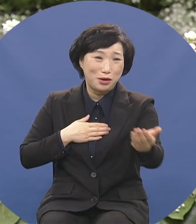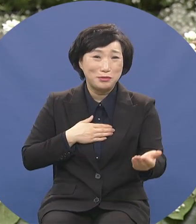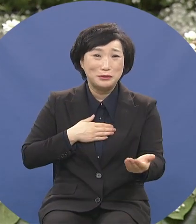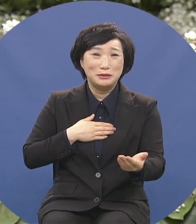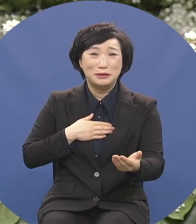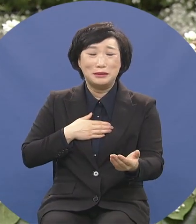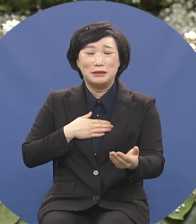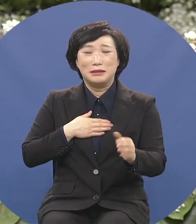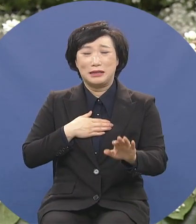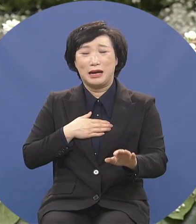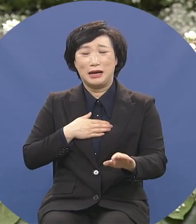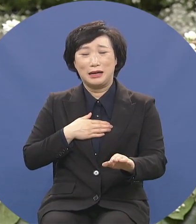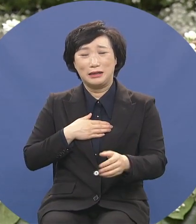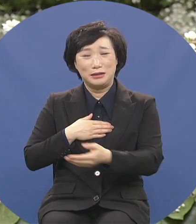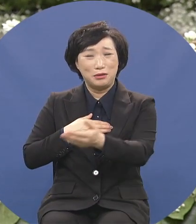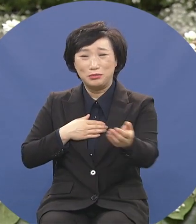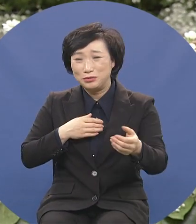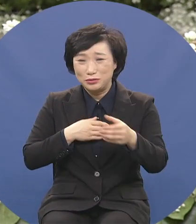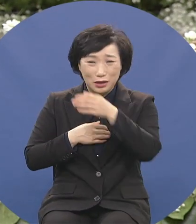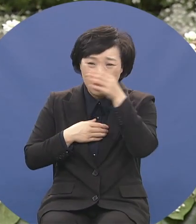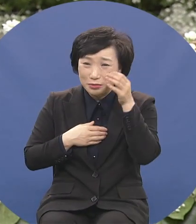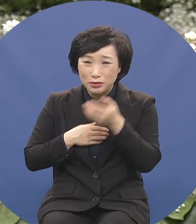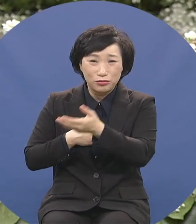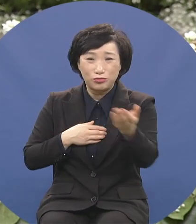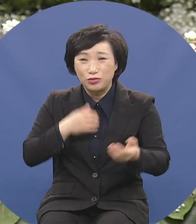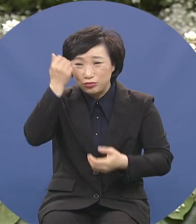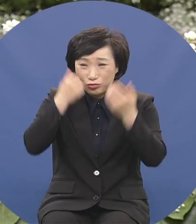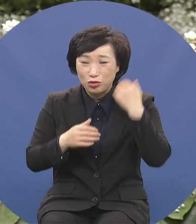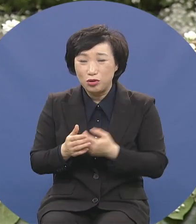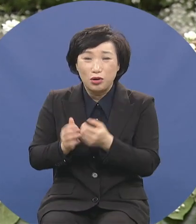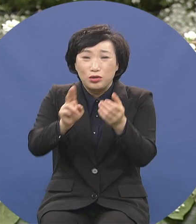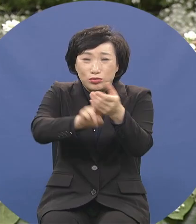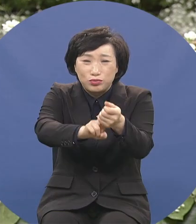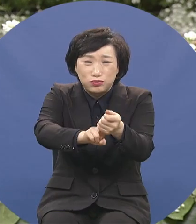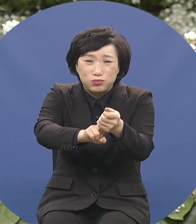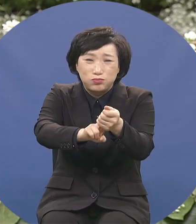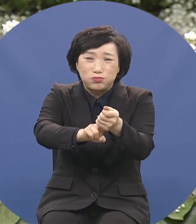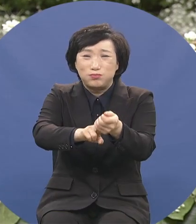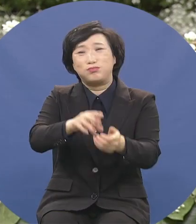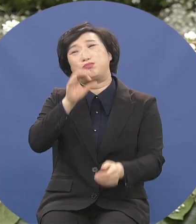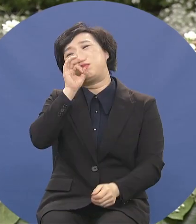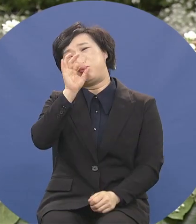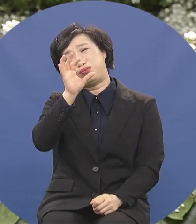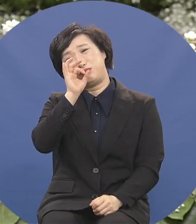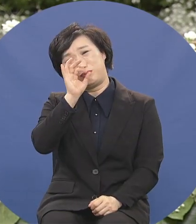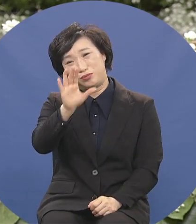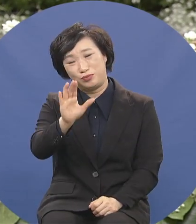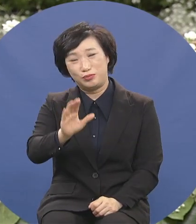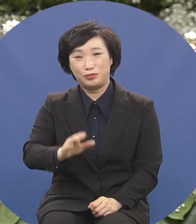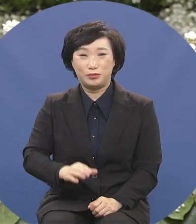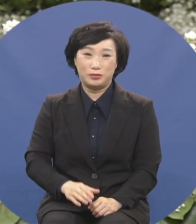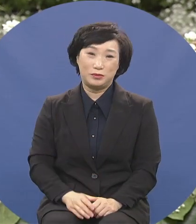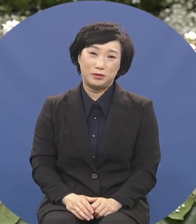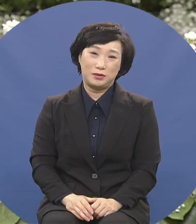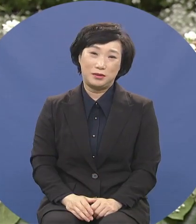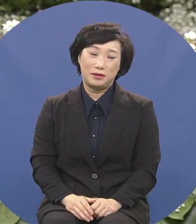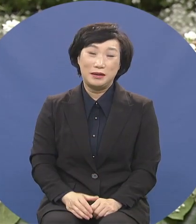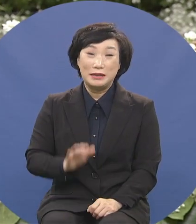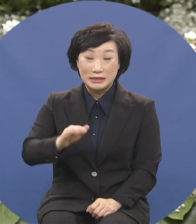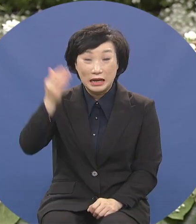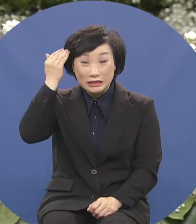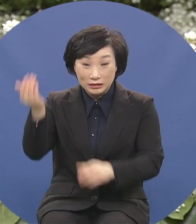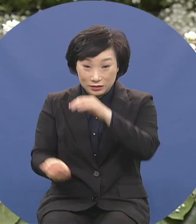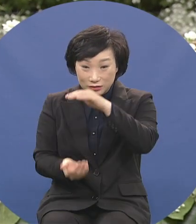아무도 감히 전혀 숨길 수가 없으니